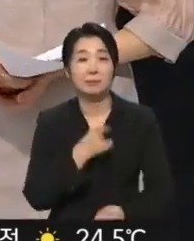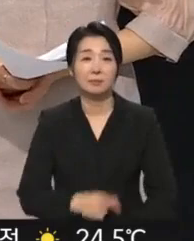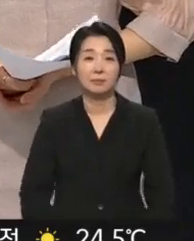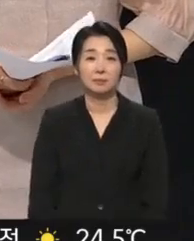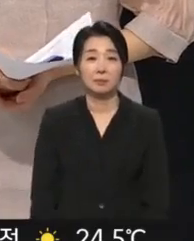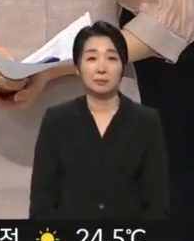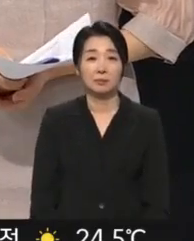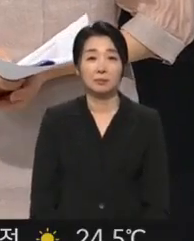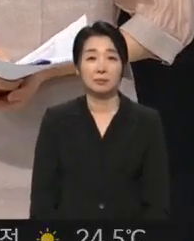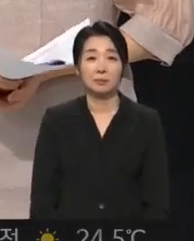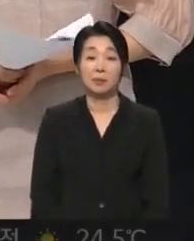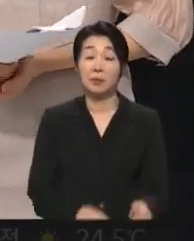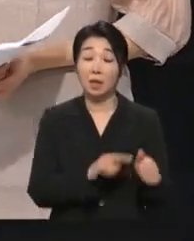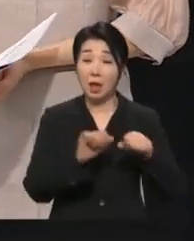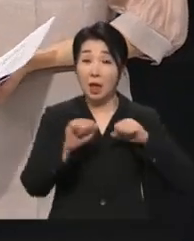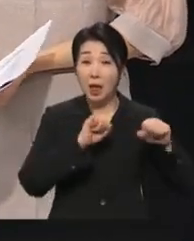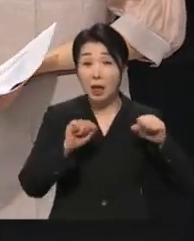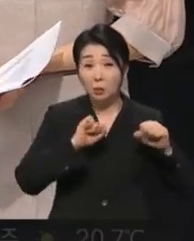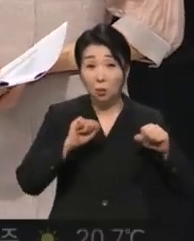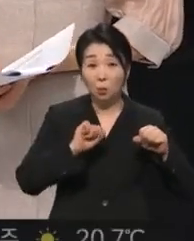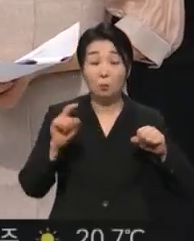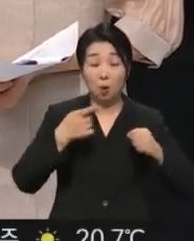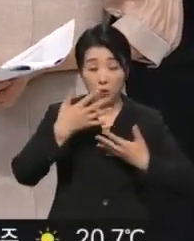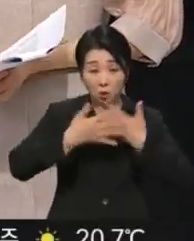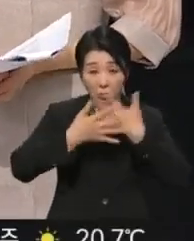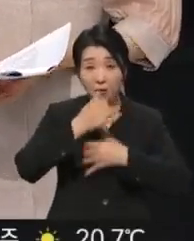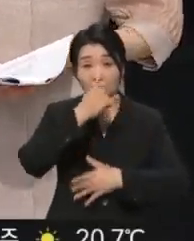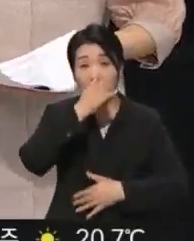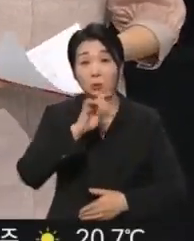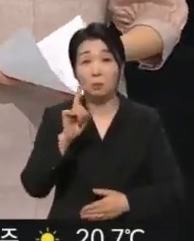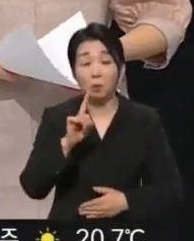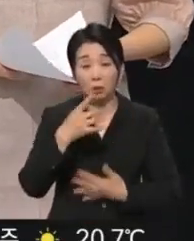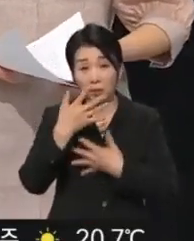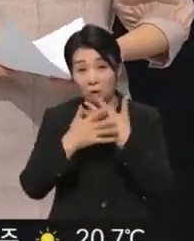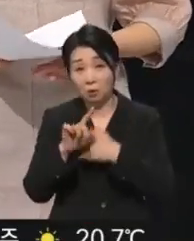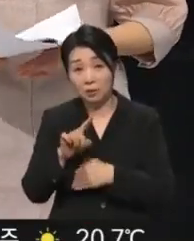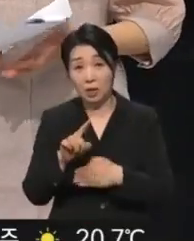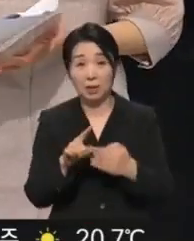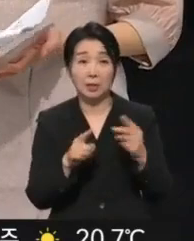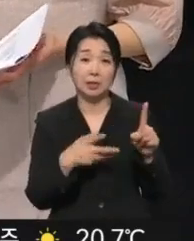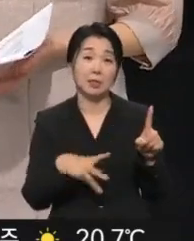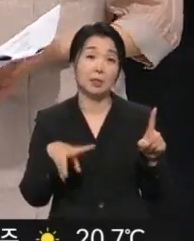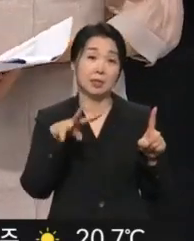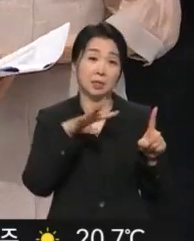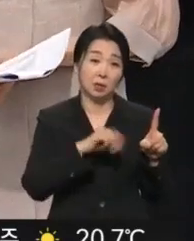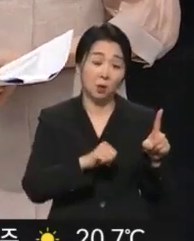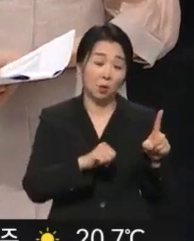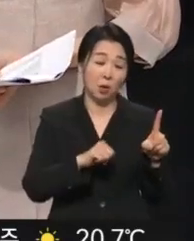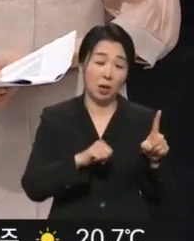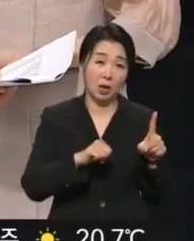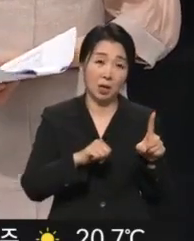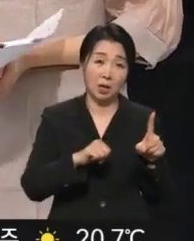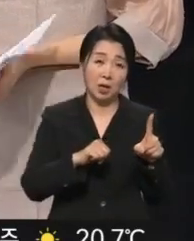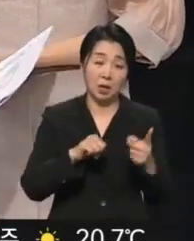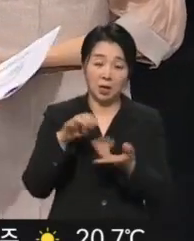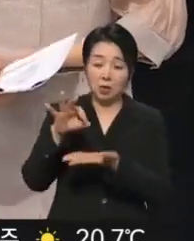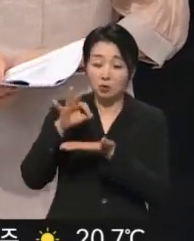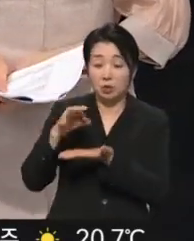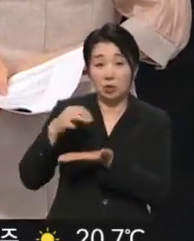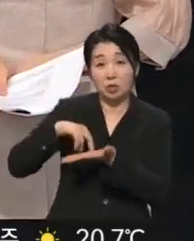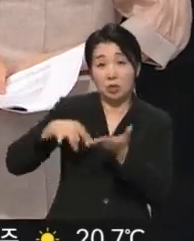최근에 전 씨의 행보와 관련해 화제가 되고 있는 영상도 있습니다. 해당 영상은 전 씨가 1억 원가량의 취득세를 완납하고